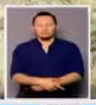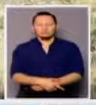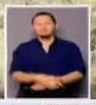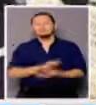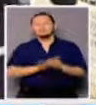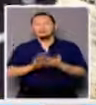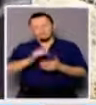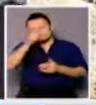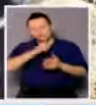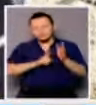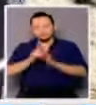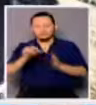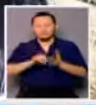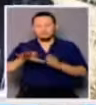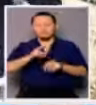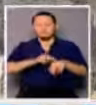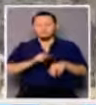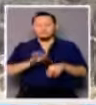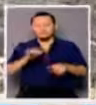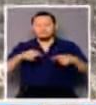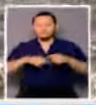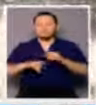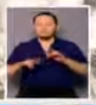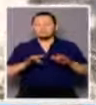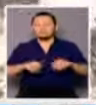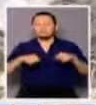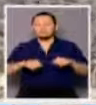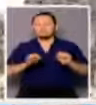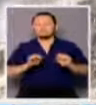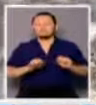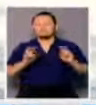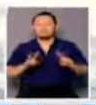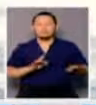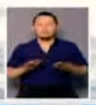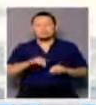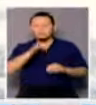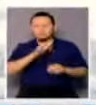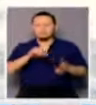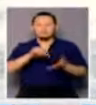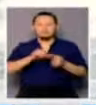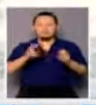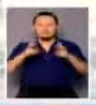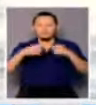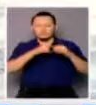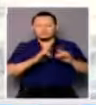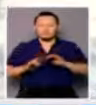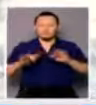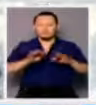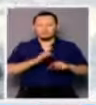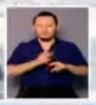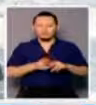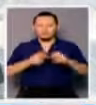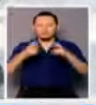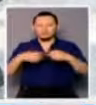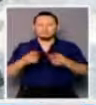Тазалық айлығы кезінде учаскелік полицейлердің және аудандық тұтынушылар құқықтарын қорғау басқарамасы мамандарының қатысуымен тексерулерді ұйымдастырылып келеді.